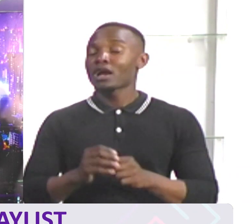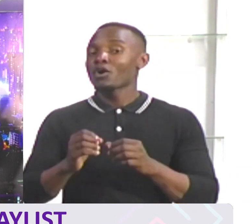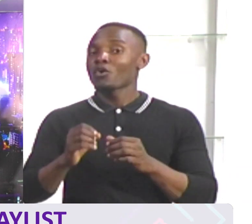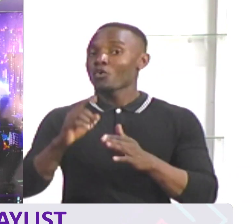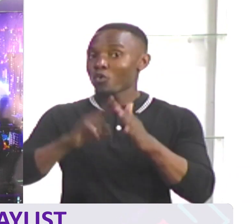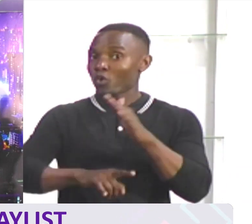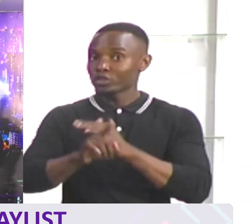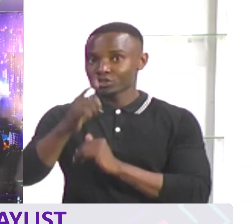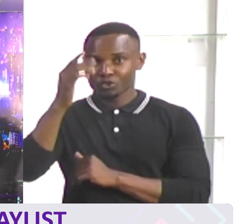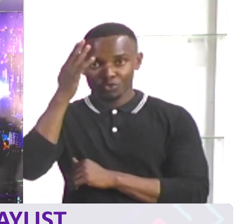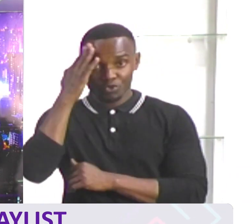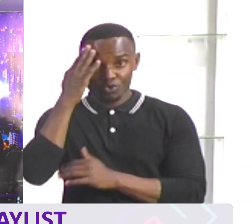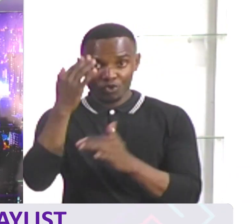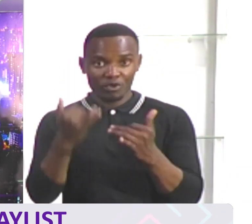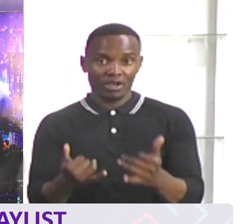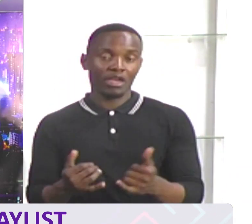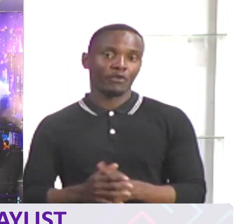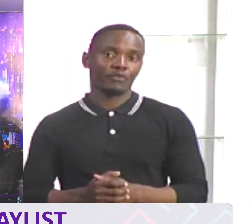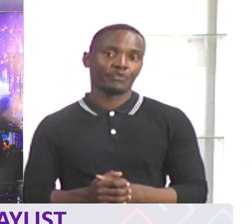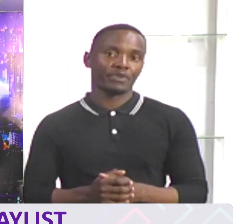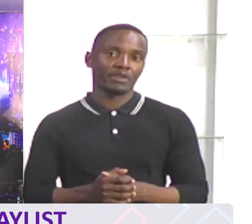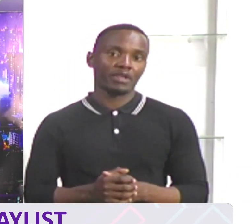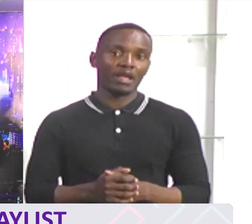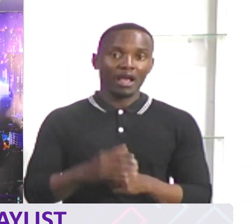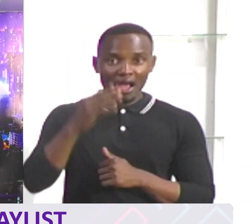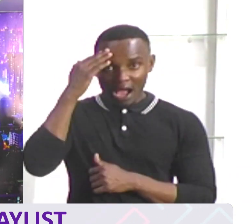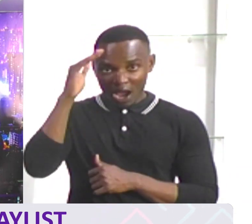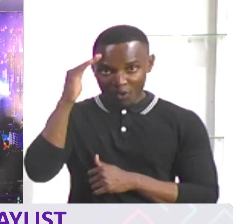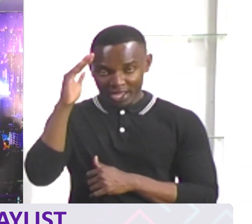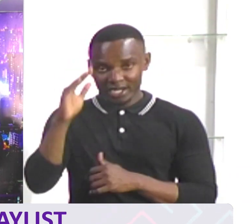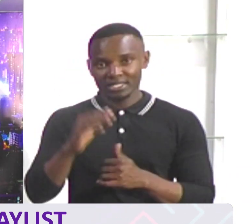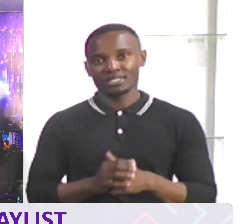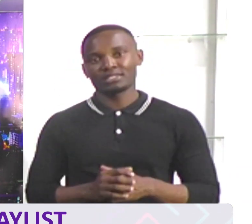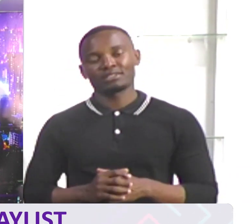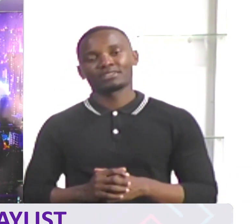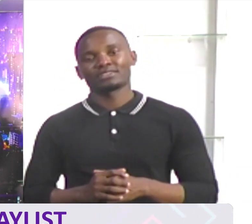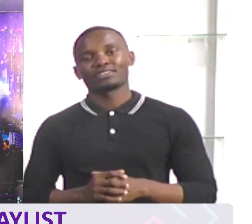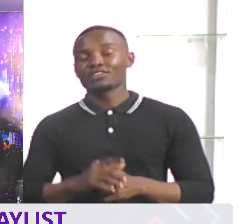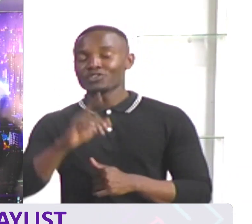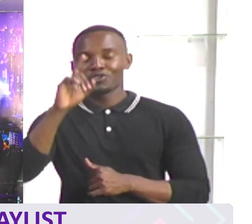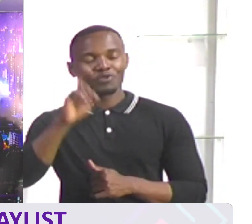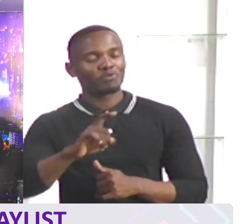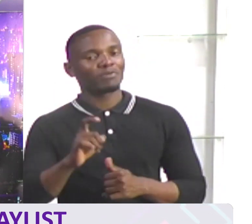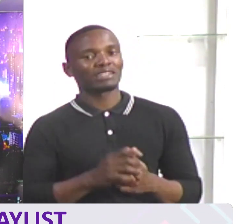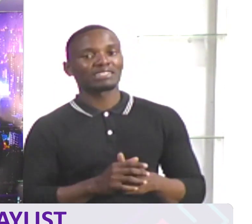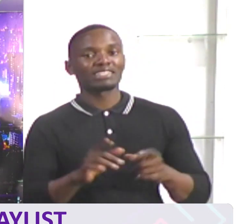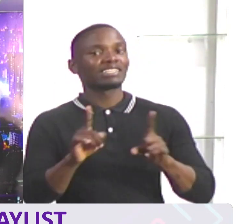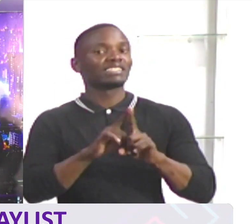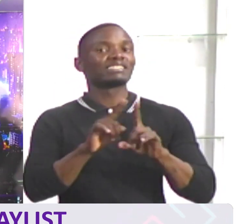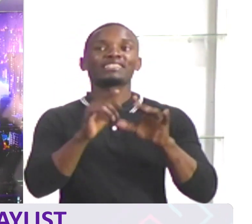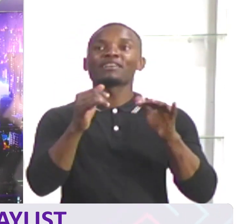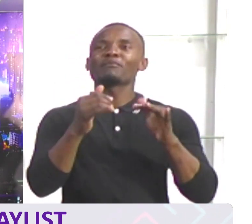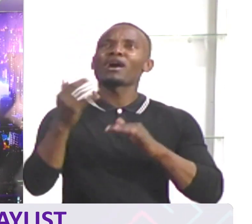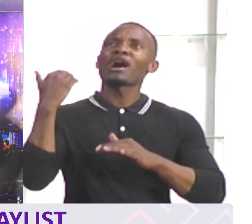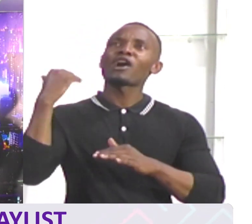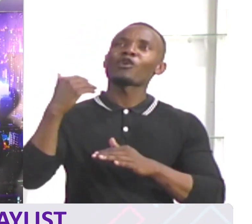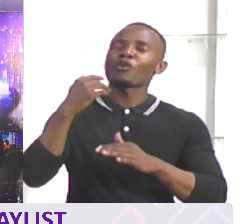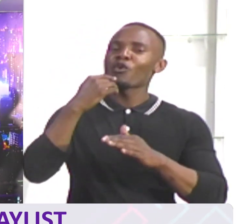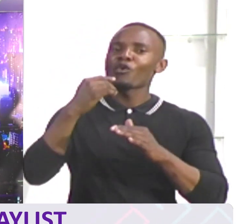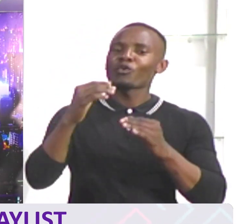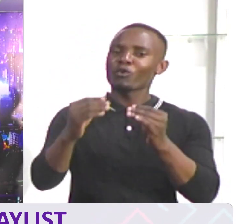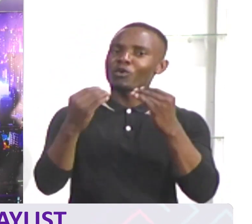uko aje unajua lazima ulearni hizo vitu vingine utafunza kwa darasa kidato jo sasa hivi tu ulifunza parts of what you